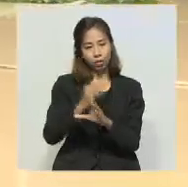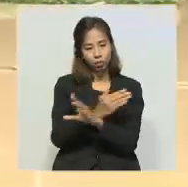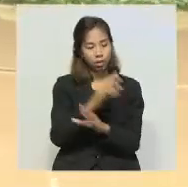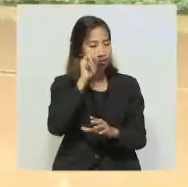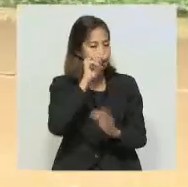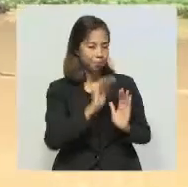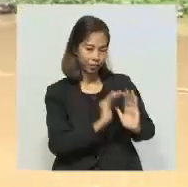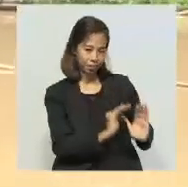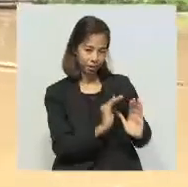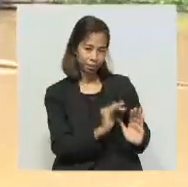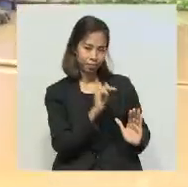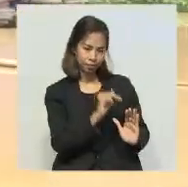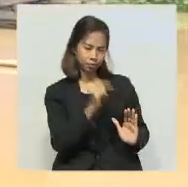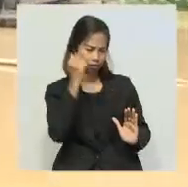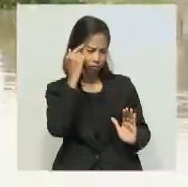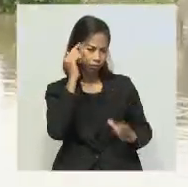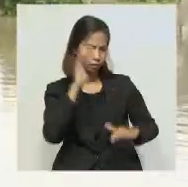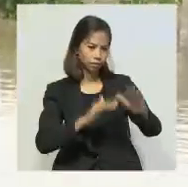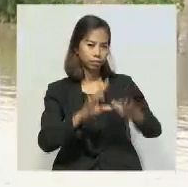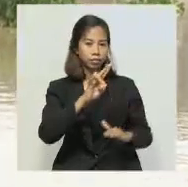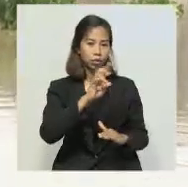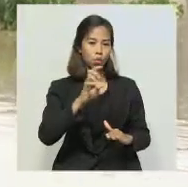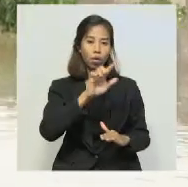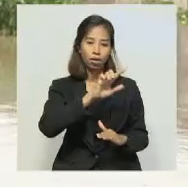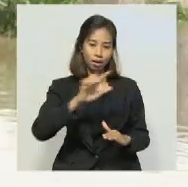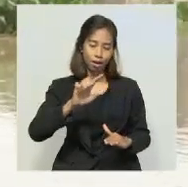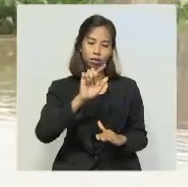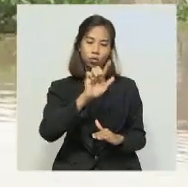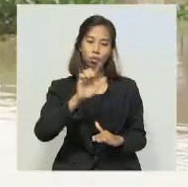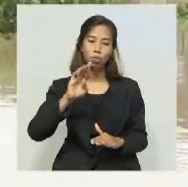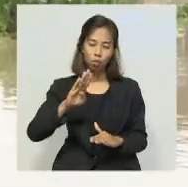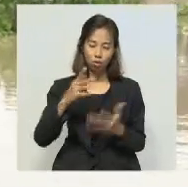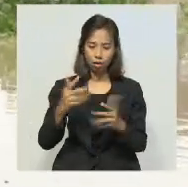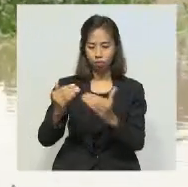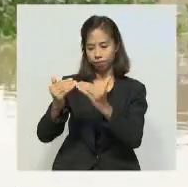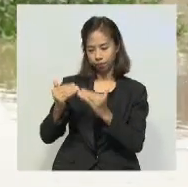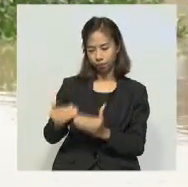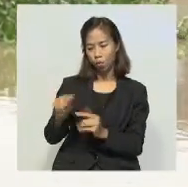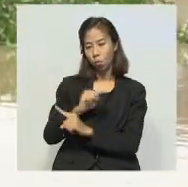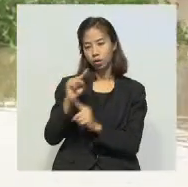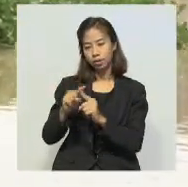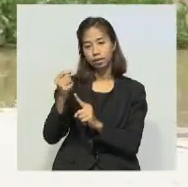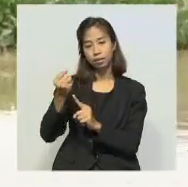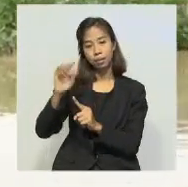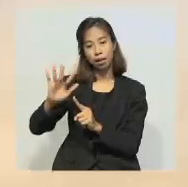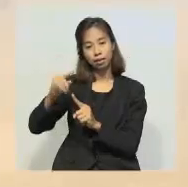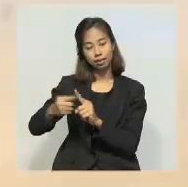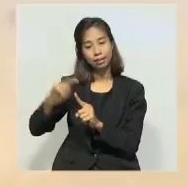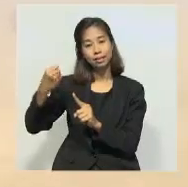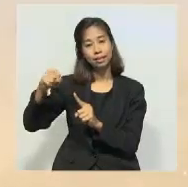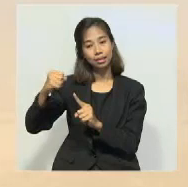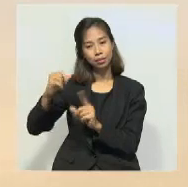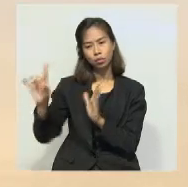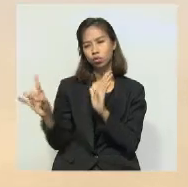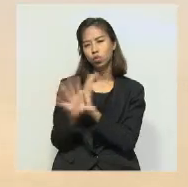ท Yin. เก็บกักน้ำ ให้อยู่ในเก่น 700.000.000.000 1200 kmและช่วงที่ 2 ภายในวันที่ 15 ตูลาคมน่จะเป็